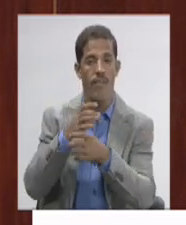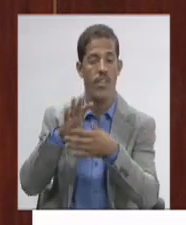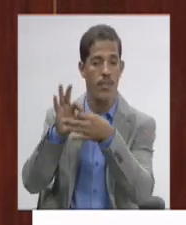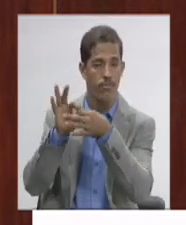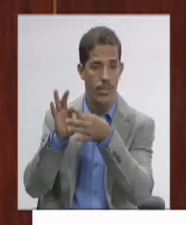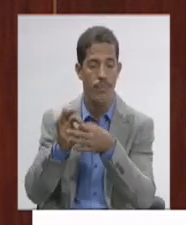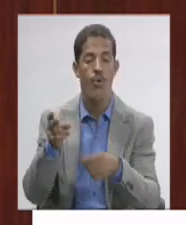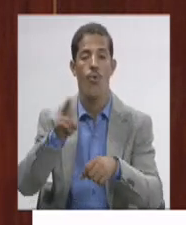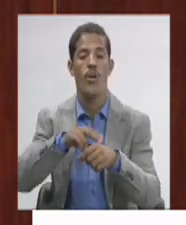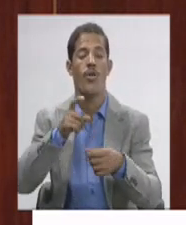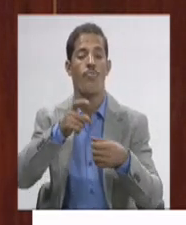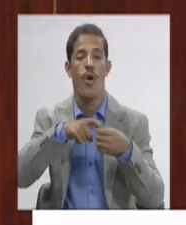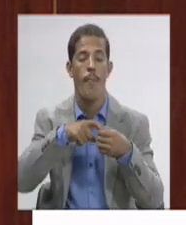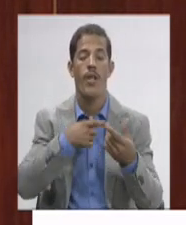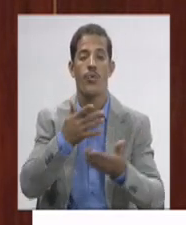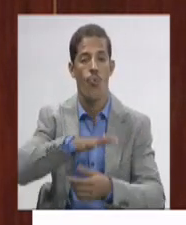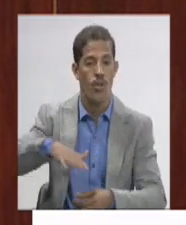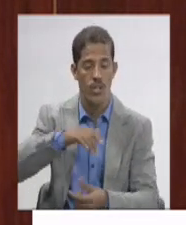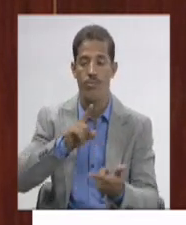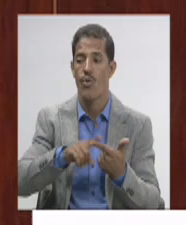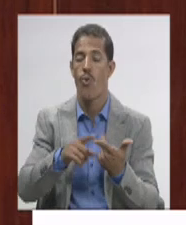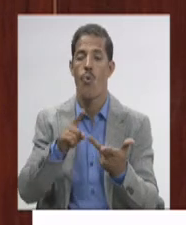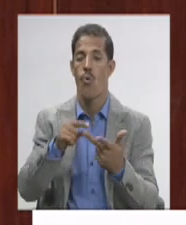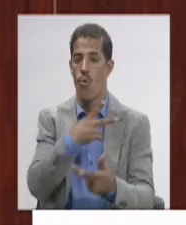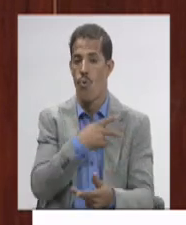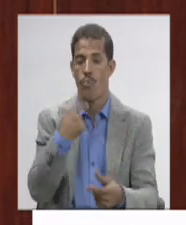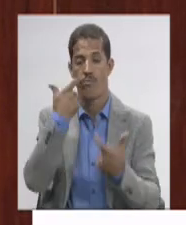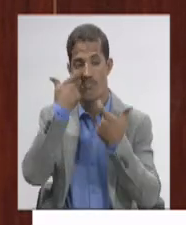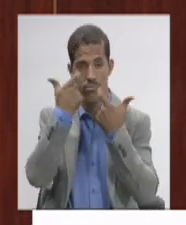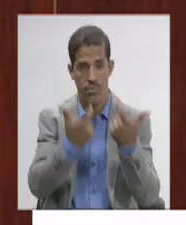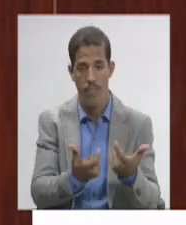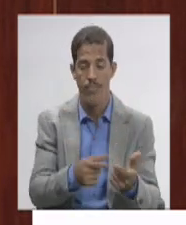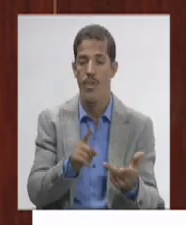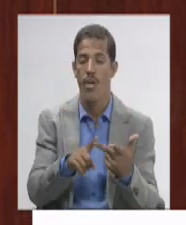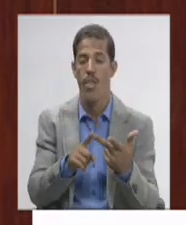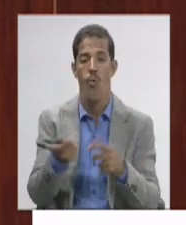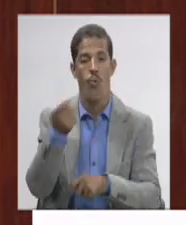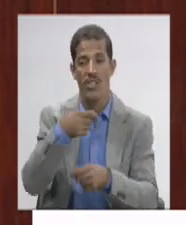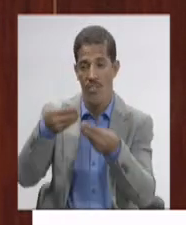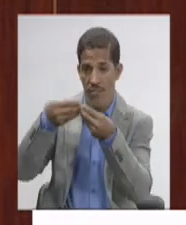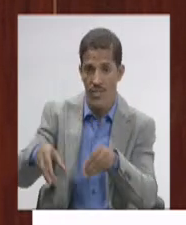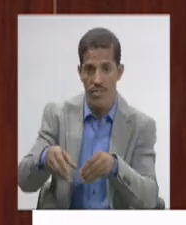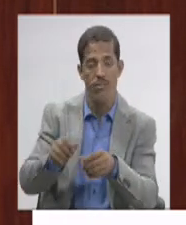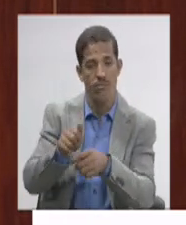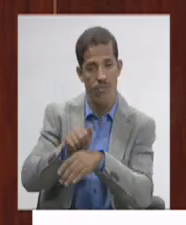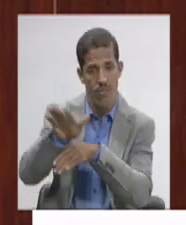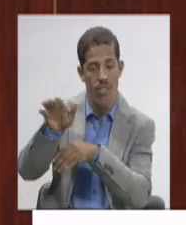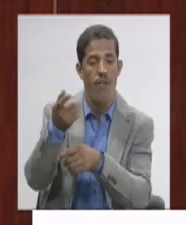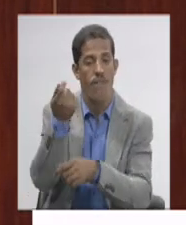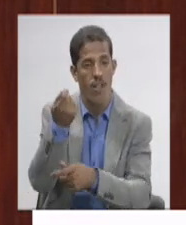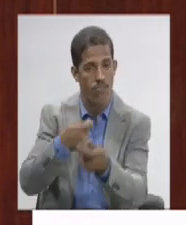والمعامله الوطنيه ومعامله الدوله الاكثر رعايه وكذا تعويض خسائر التحويلات وتسويه